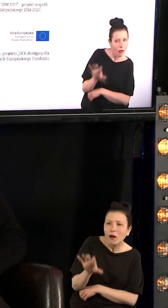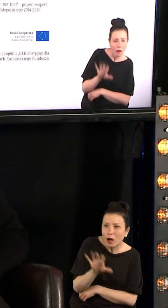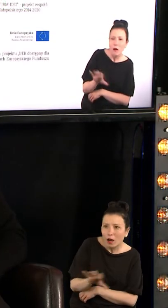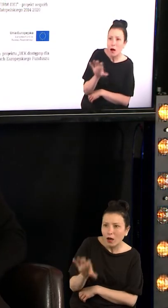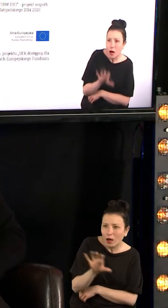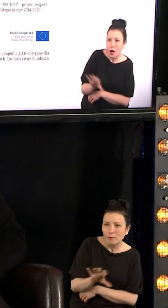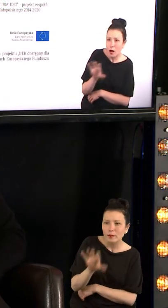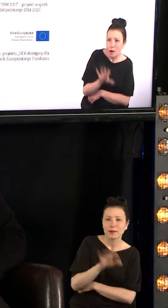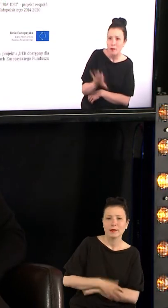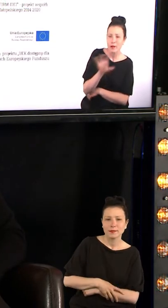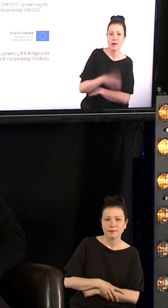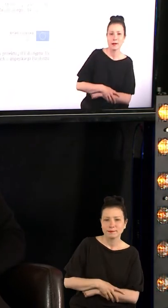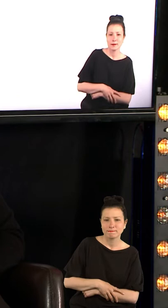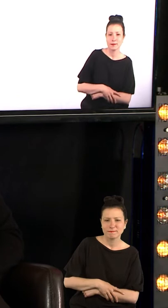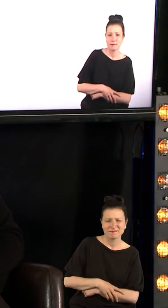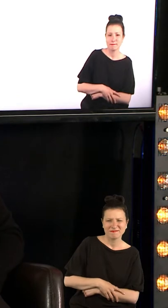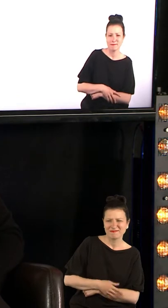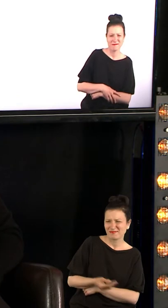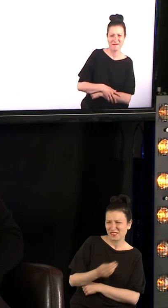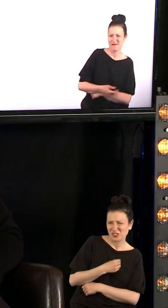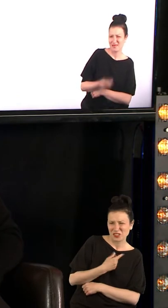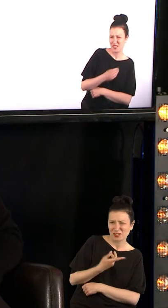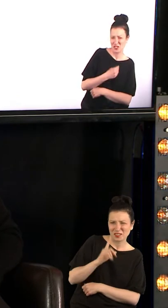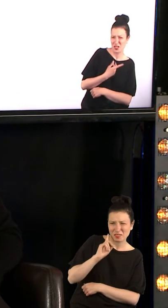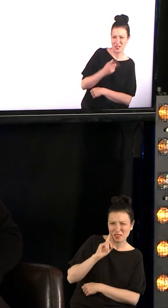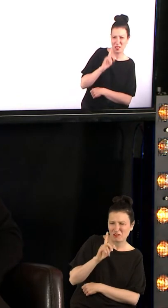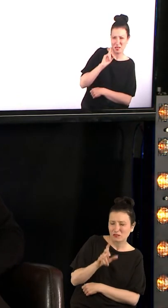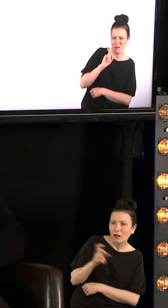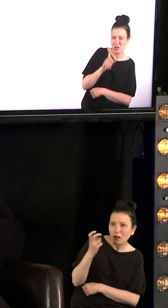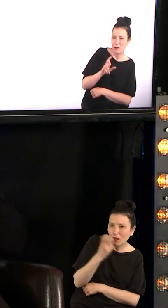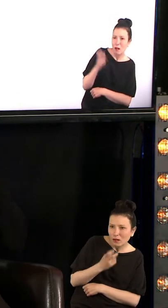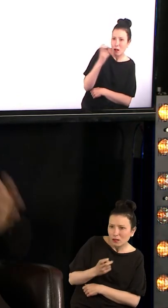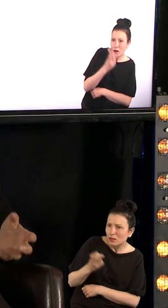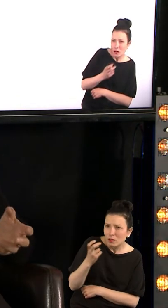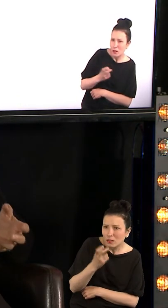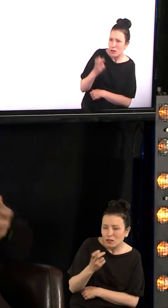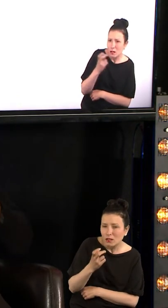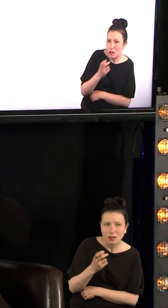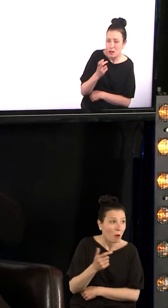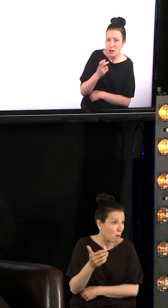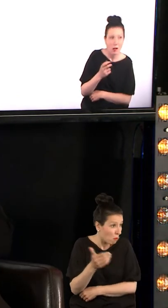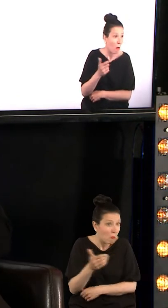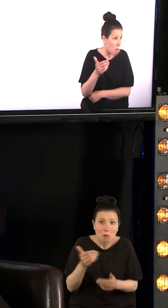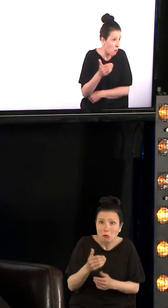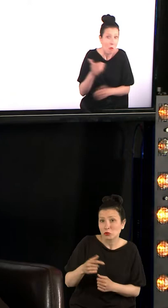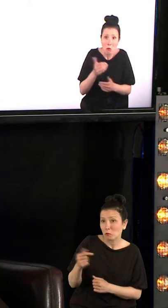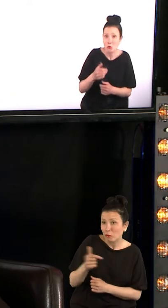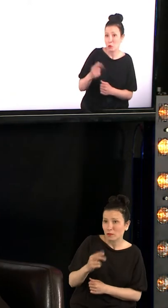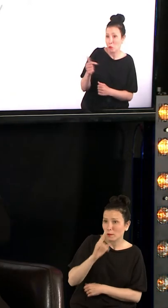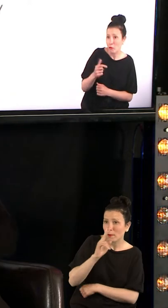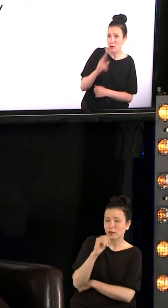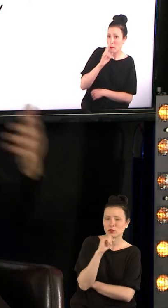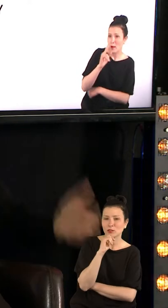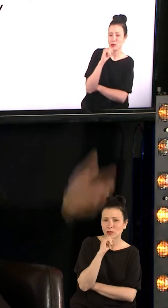takim nieszczerym i niewłaściwym zaciekawieniem, czy też powinnam patrzeć, bo no to jest tak